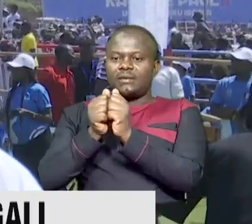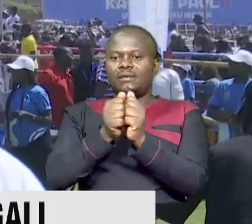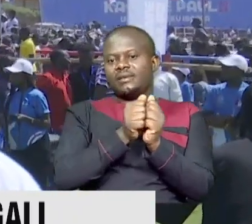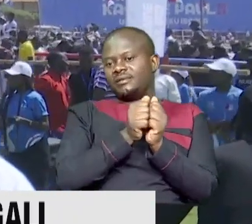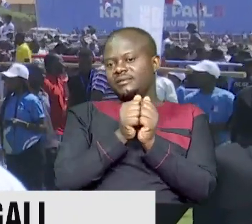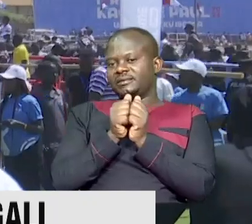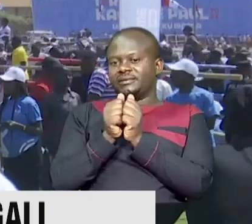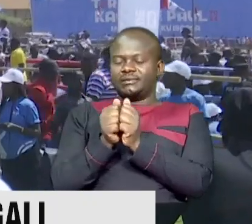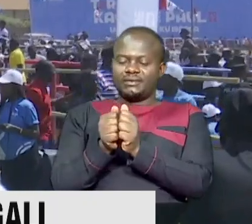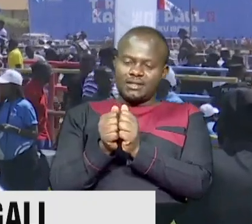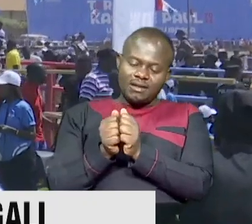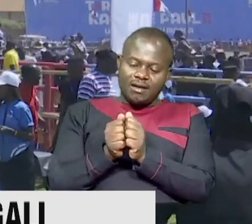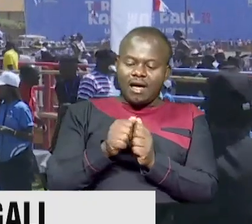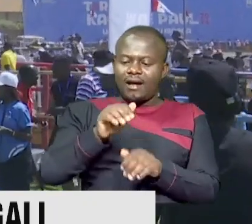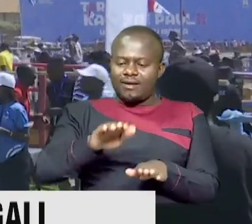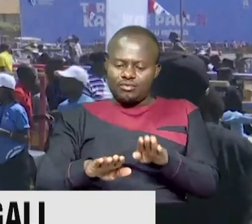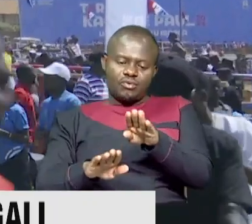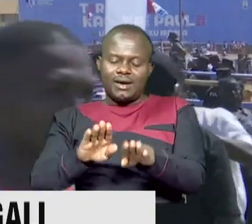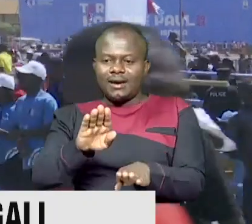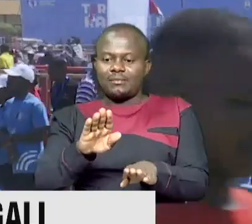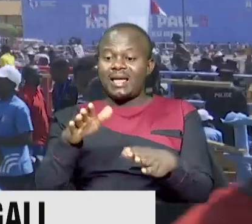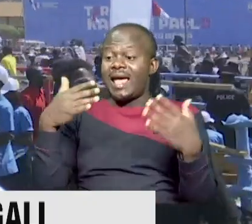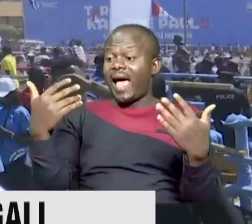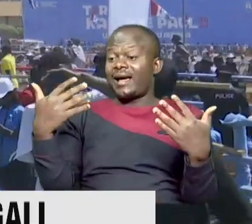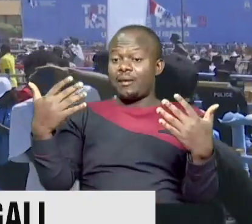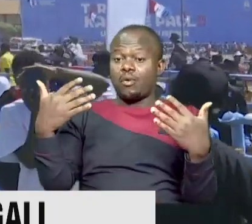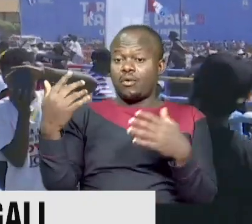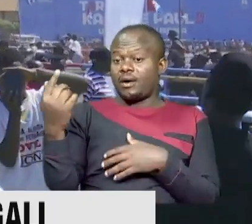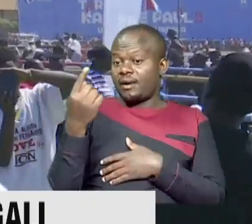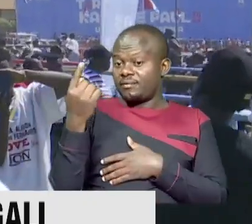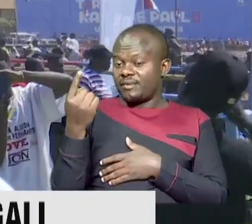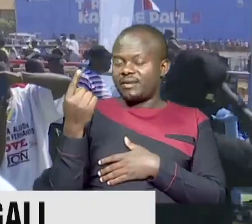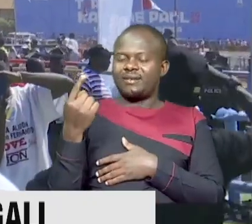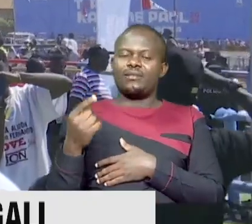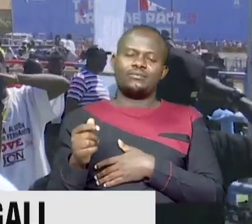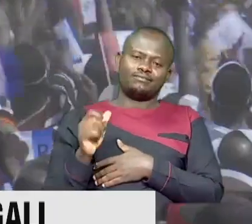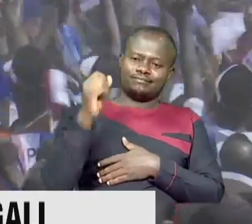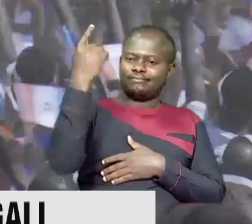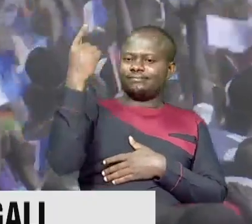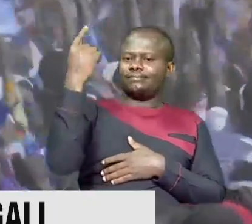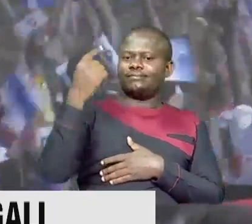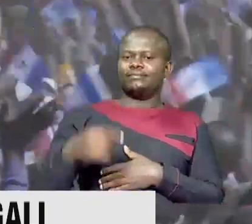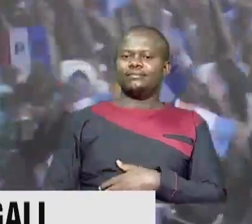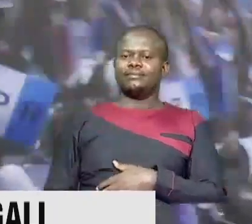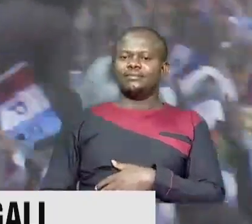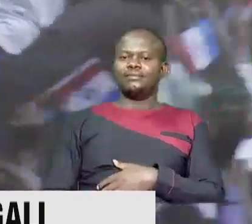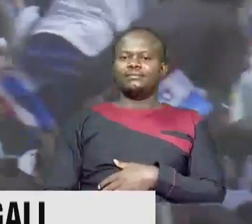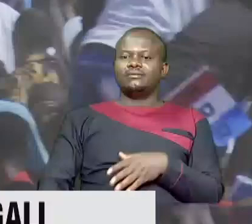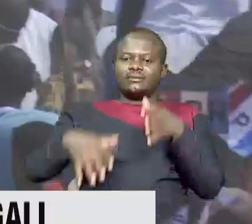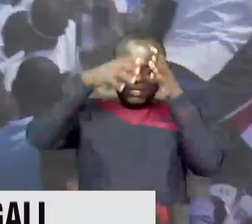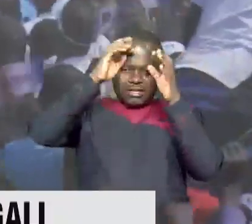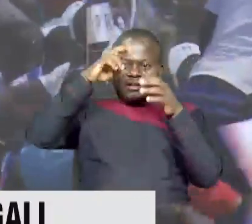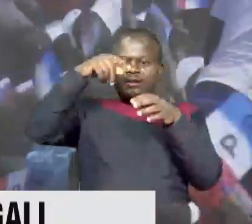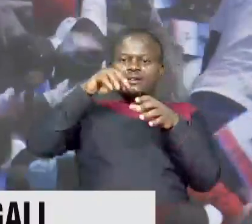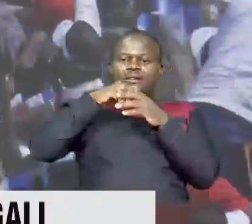kamwe, akaboko kamwe, bakareba imbere kimwe, icyo ni icya mbere tumushimiye. Umukandida wa FPR nyakubahwa